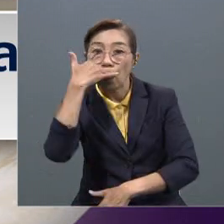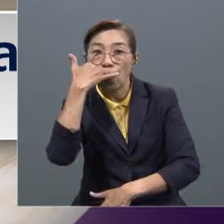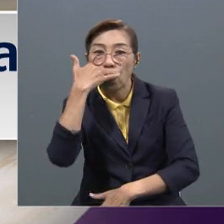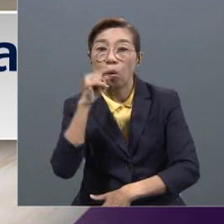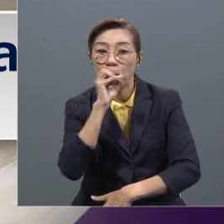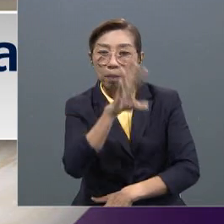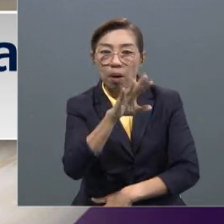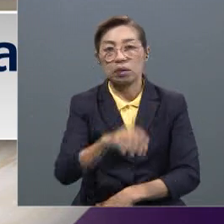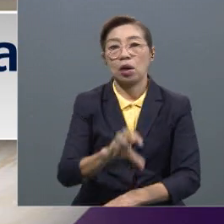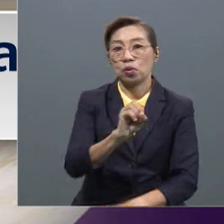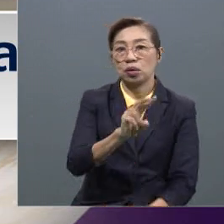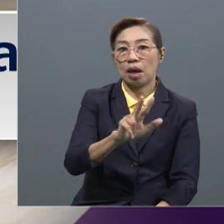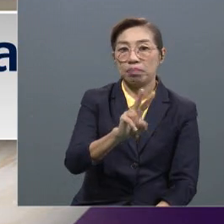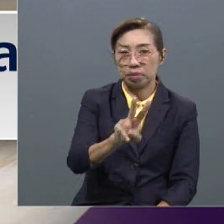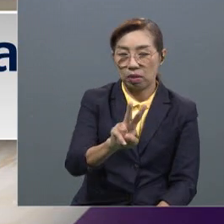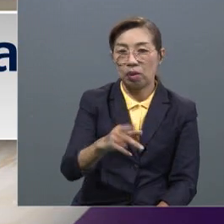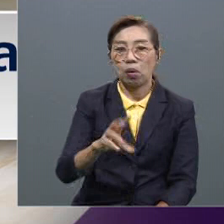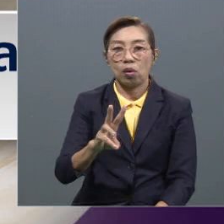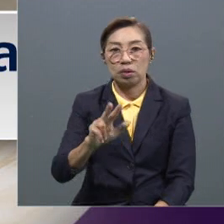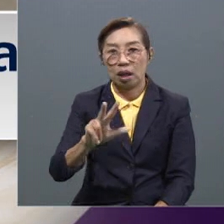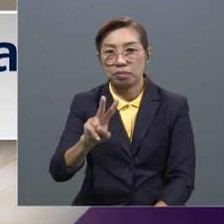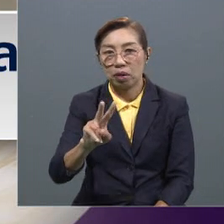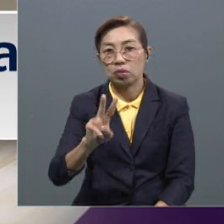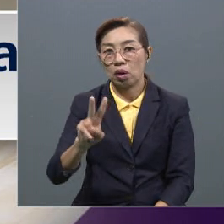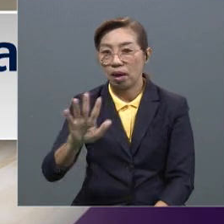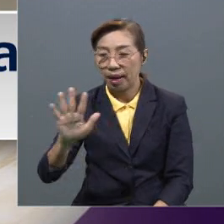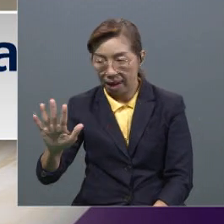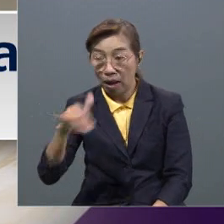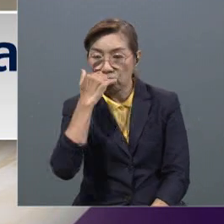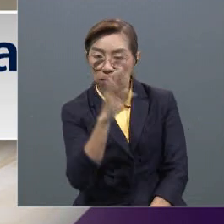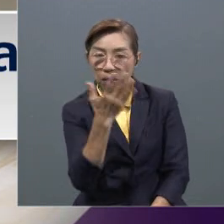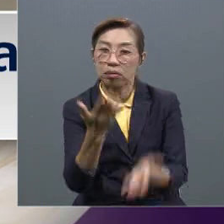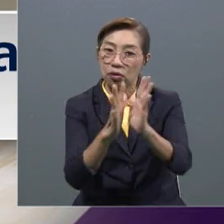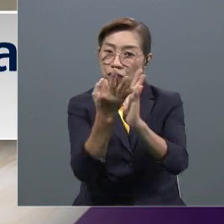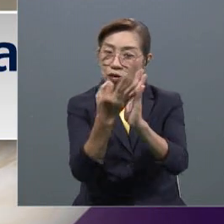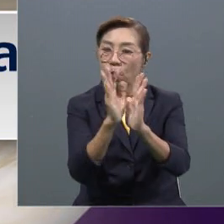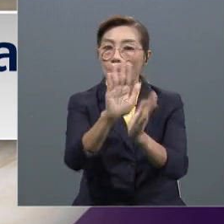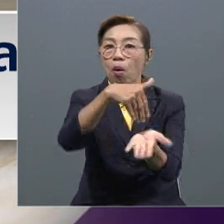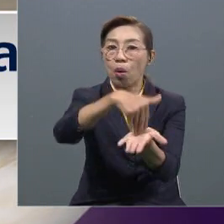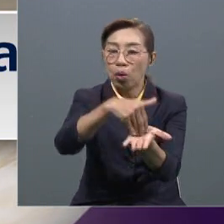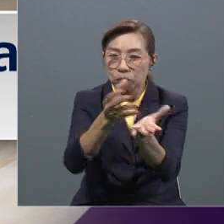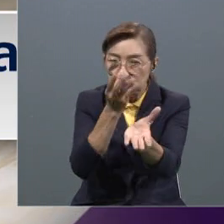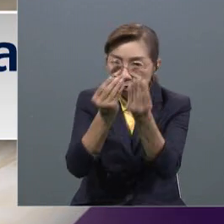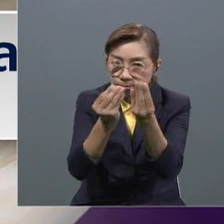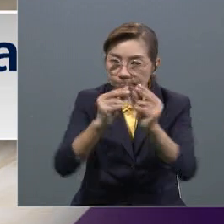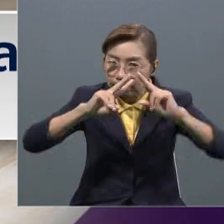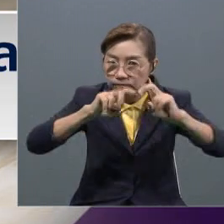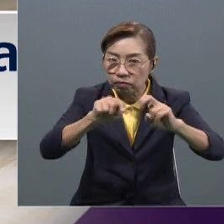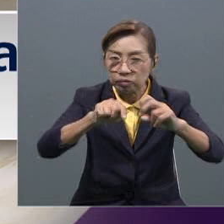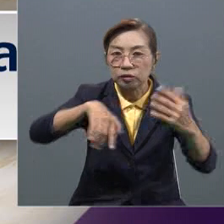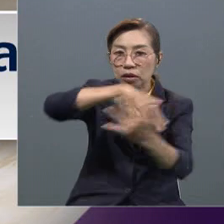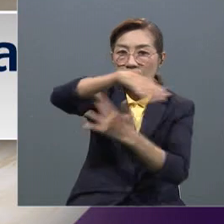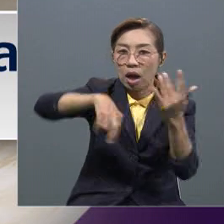เลข 032632 255และทาง Facebookของศูนย์ศึกษาเรียนรู้ระบบนิเวศป่า